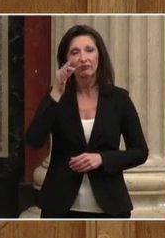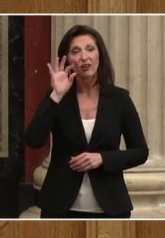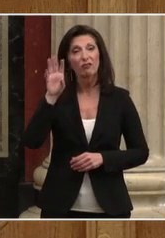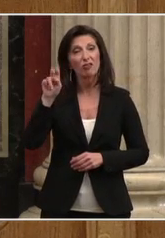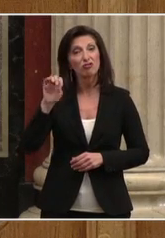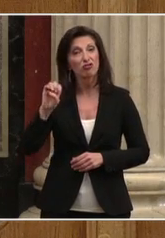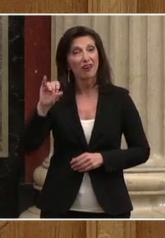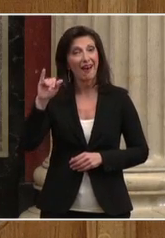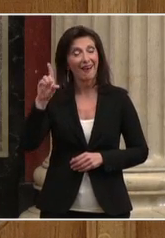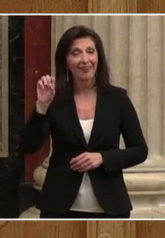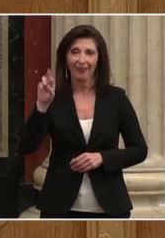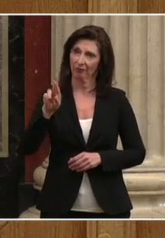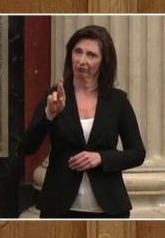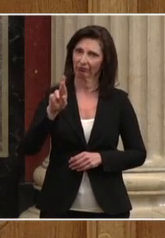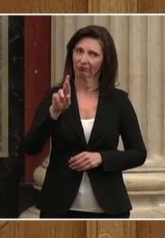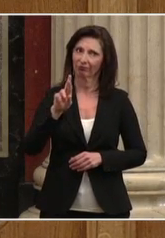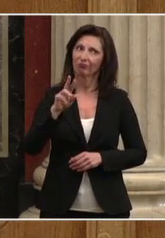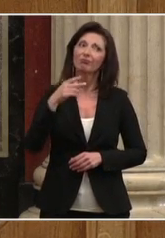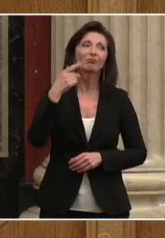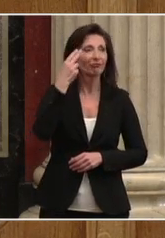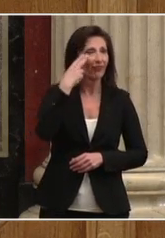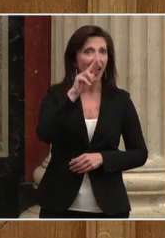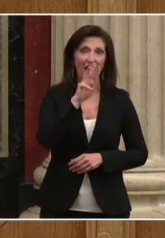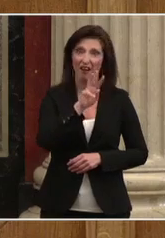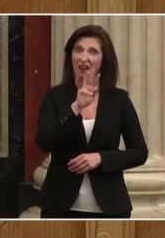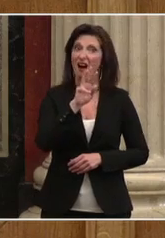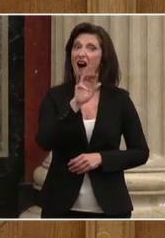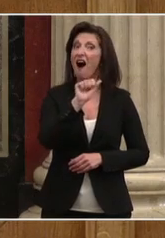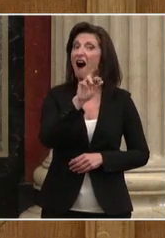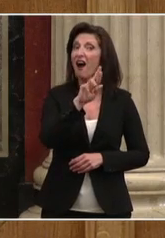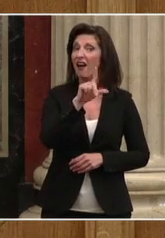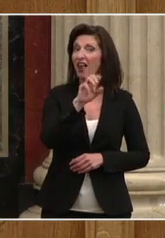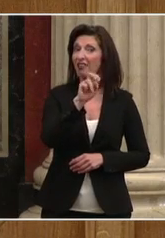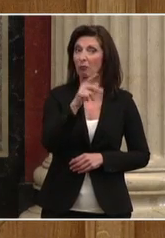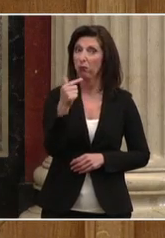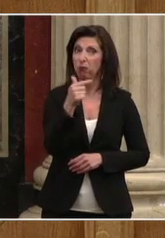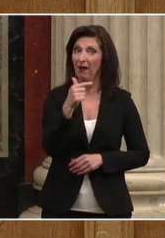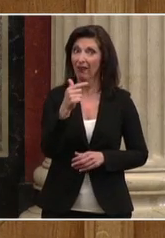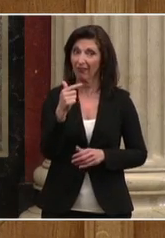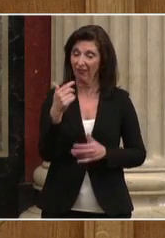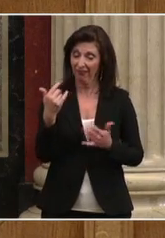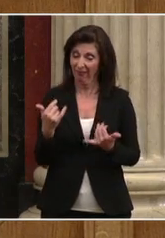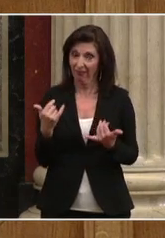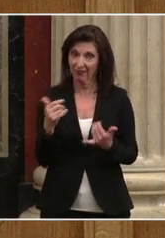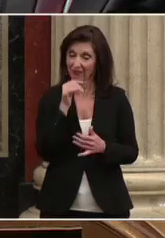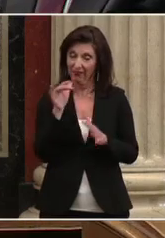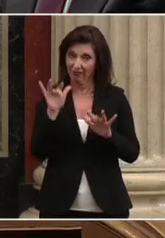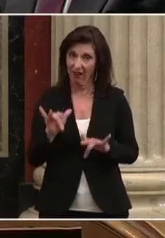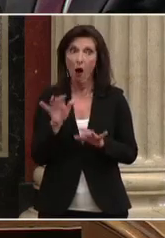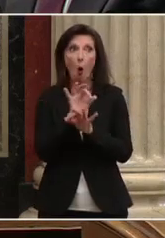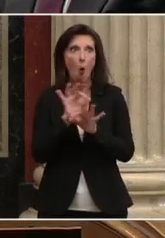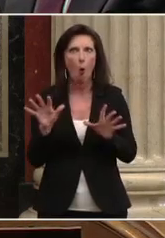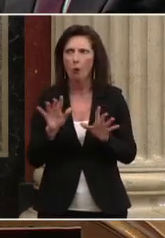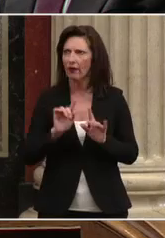Walter Ahlen wären heute nicht hier, wenn nicht andere für sie da gewesen wären, wenn